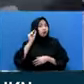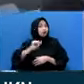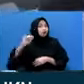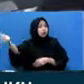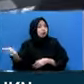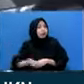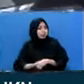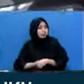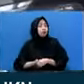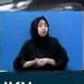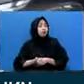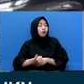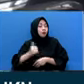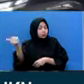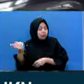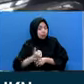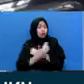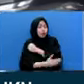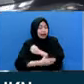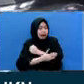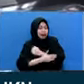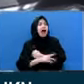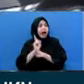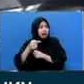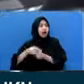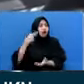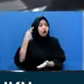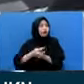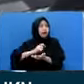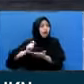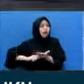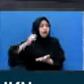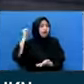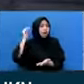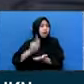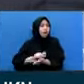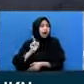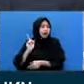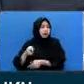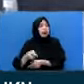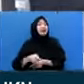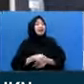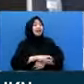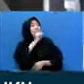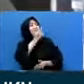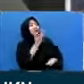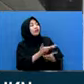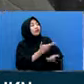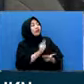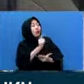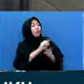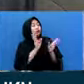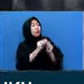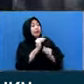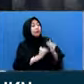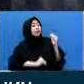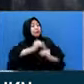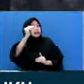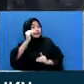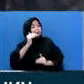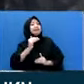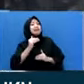tamu negara dalam rangka Upacara 17 Agustus Dik menanggapi jumlah permintaan yang tinggi Maka pengadaan